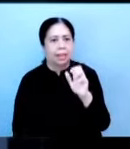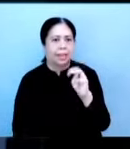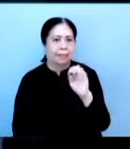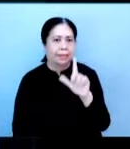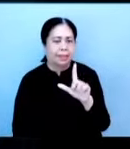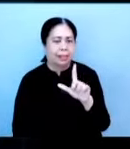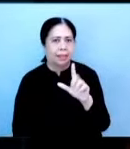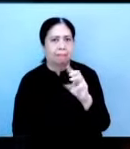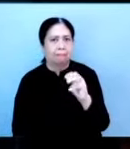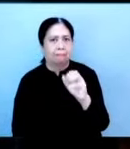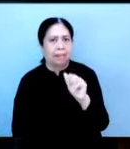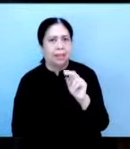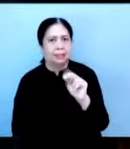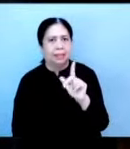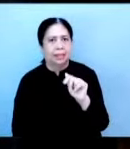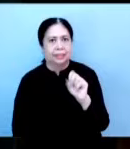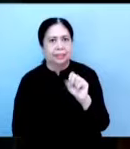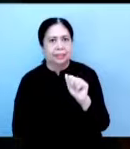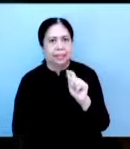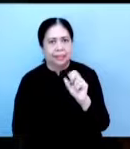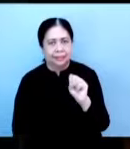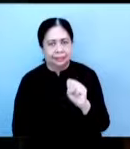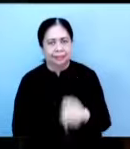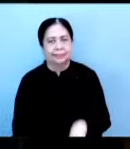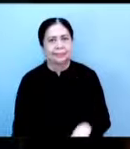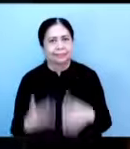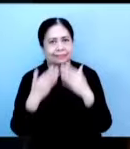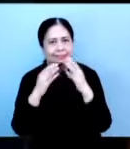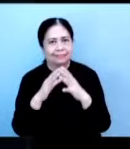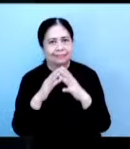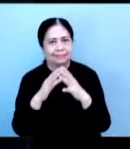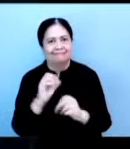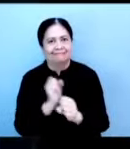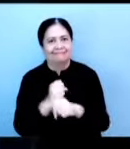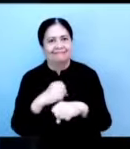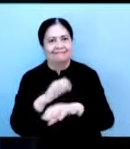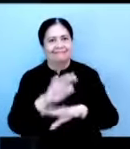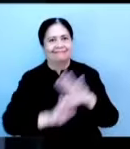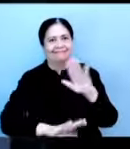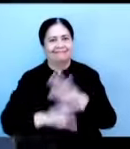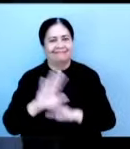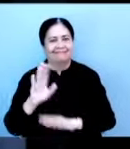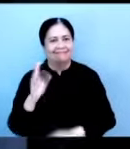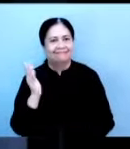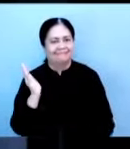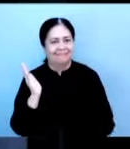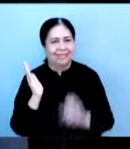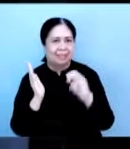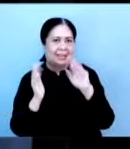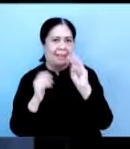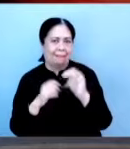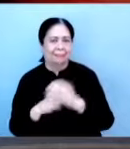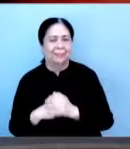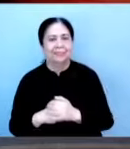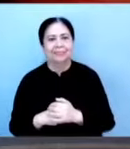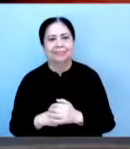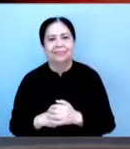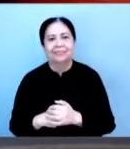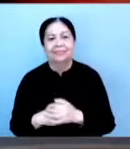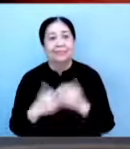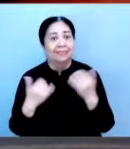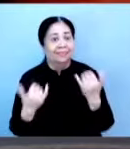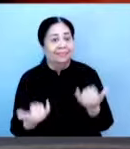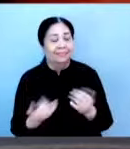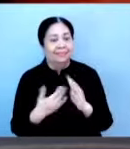yan alr Maraming maraming salamat again Mark Emil ng lihang kamay by Em m Thank you very much Mark po at ito naman po sa aming